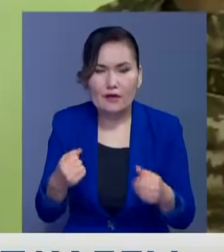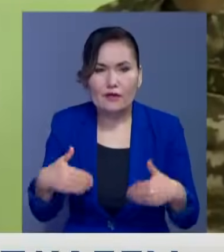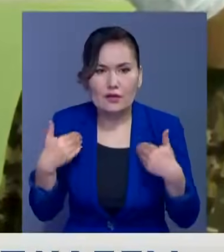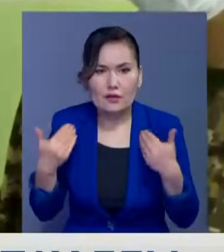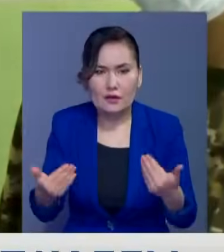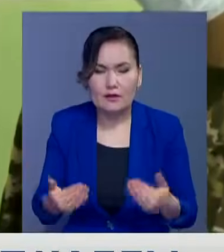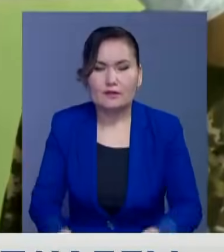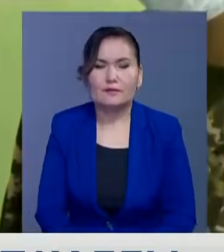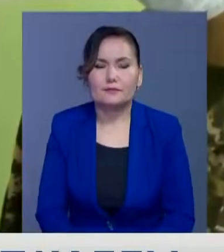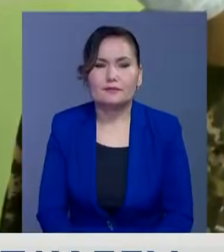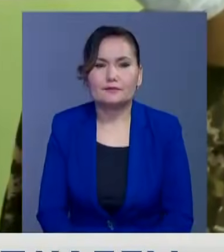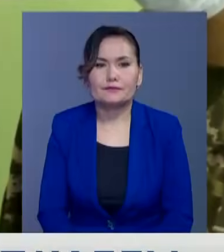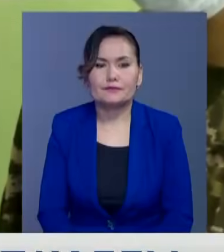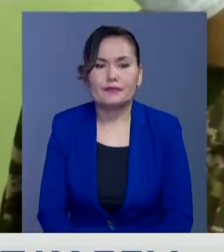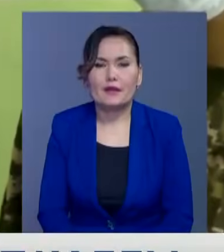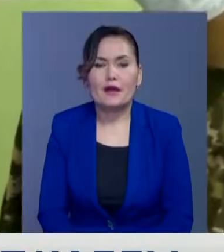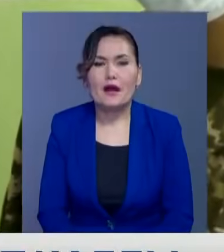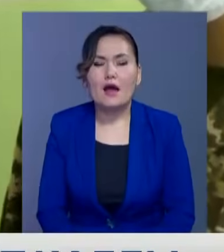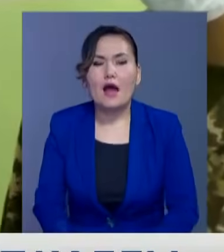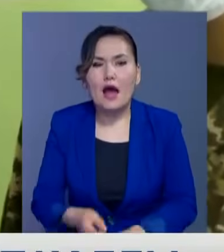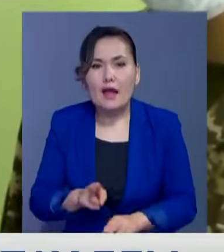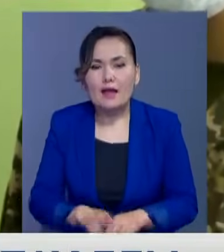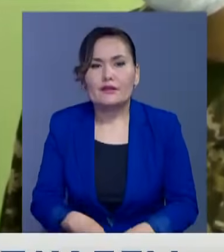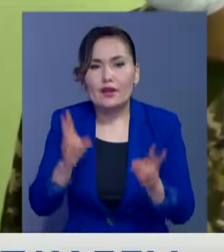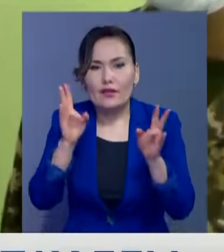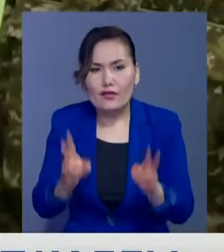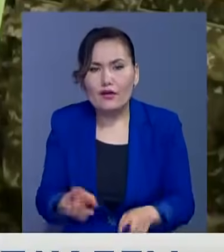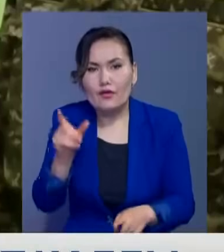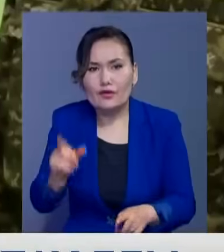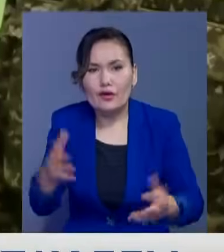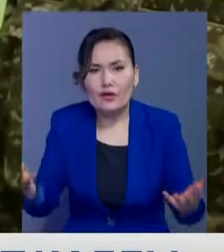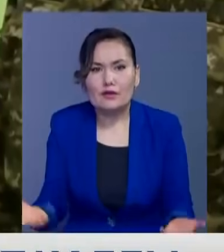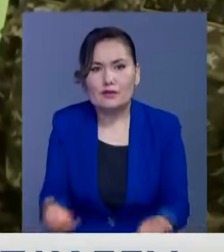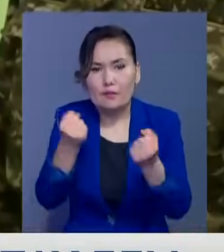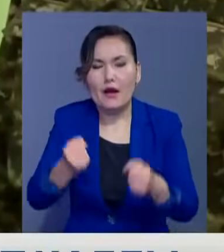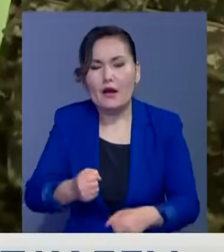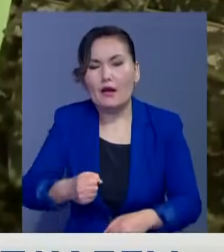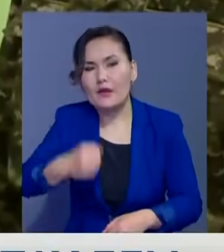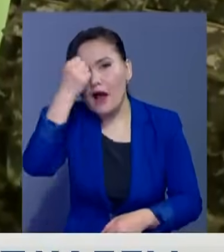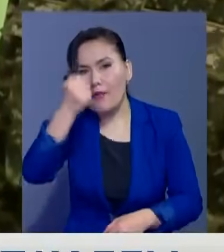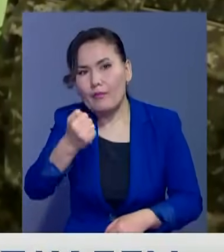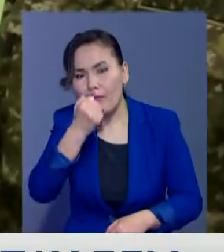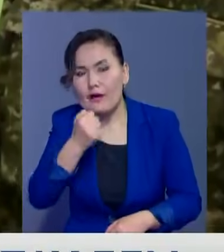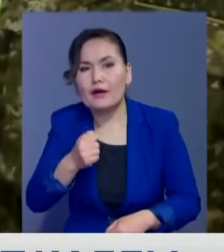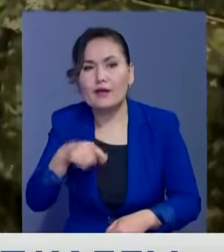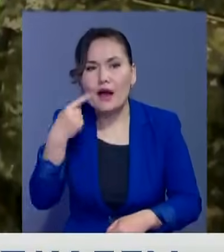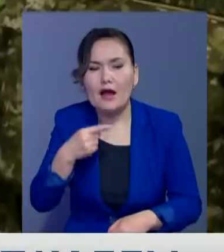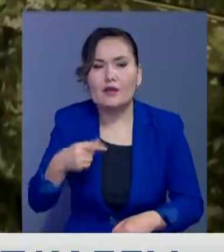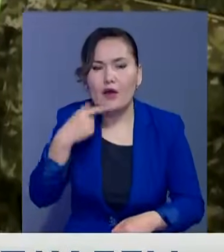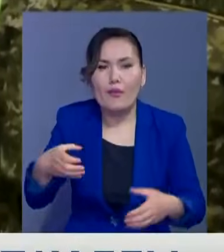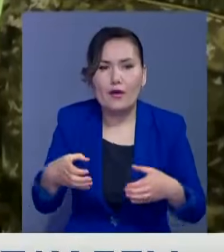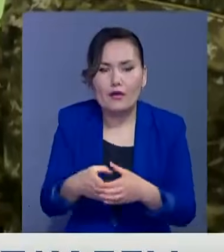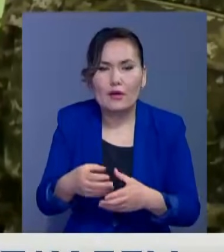көрмеңдер. Бір зауалдан аман қалған зейнеткер Мерген Шымырбаев әскерилерге алғыс айтып батасын берді. Көшеде кетіп бара